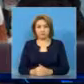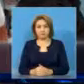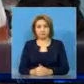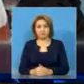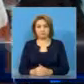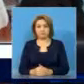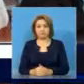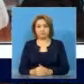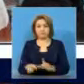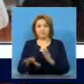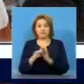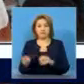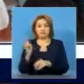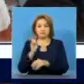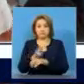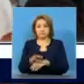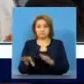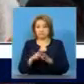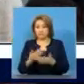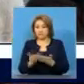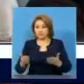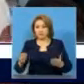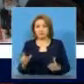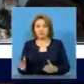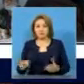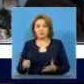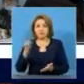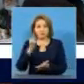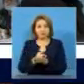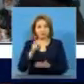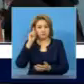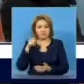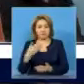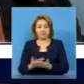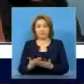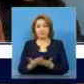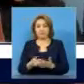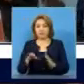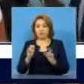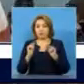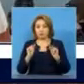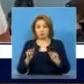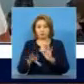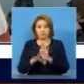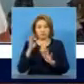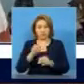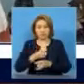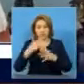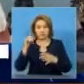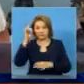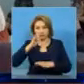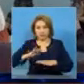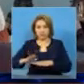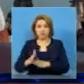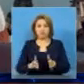долг. Сайлауға келіп дауыс беру әр тұрғынның азаматтық борышы деп білем. Себебі дұрыс таңдау жасау арқылы еліміздің жарқын болашағына жол